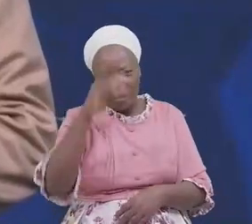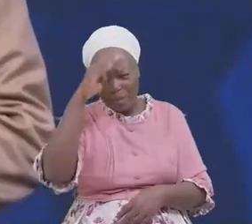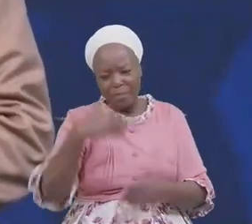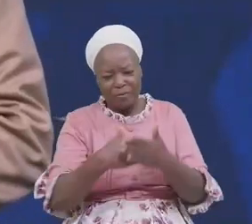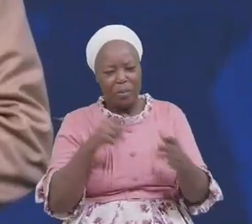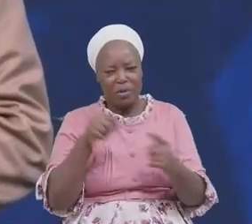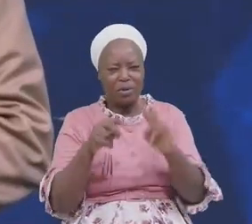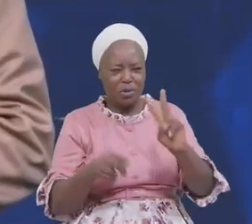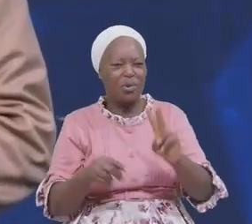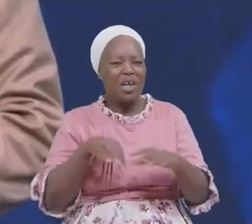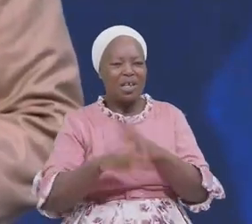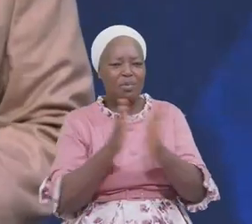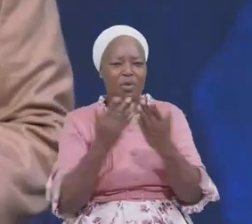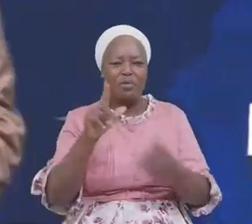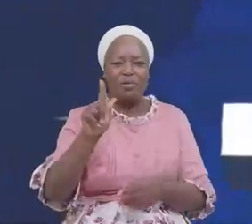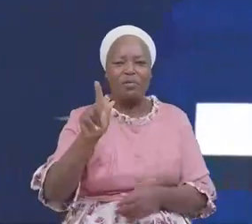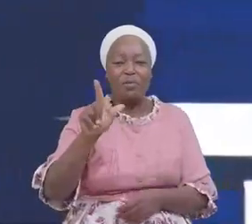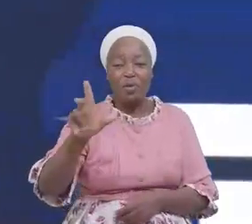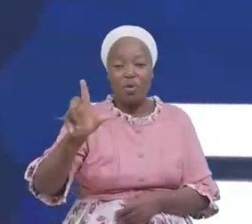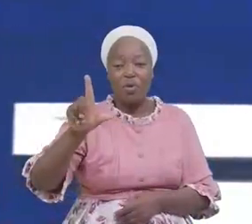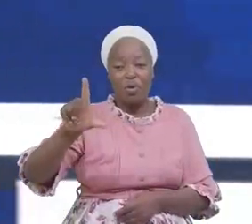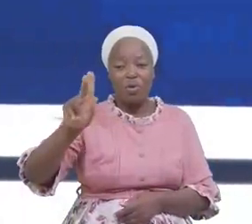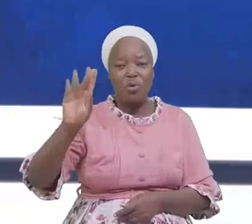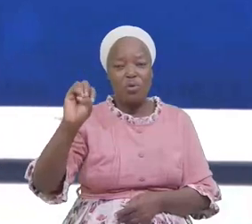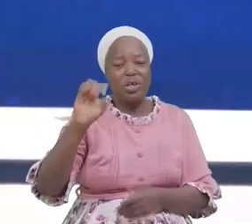Laissez-moi vous montrer un homme avant d'aller au deuxième point, en Luc 19.